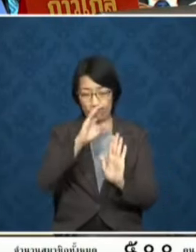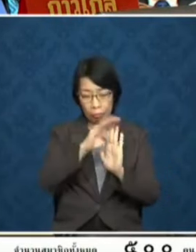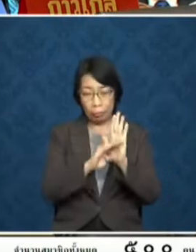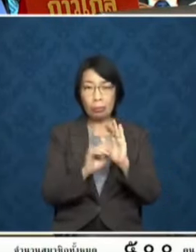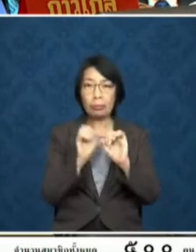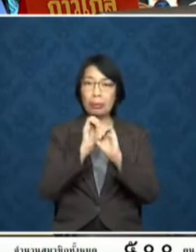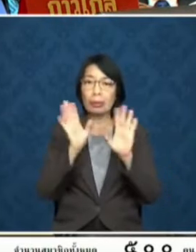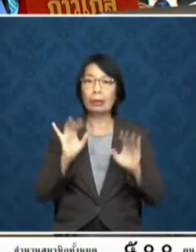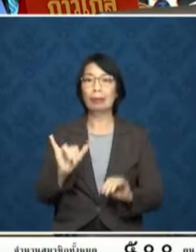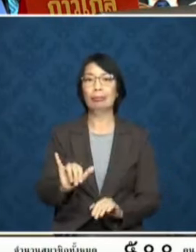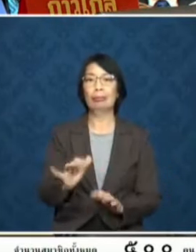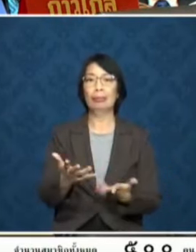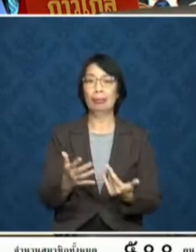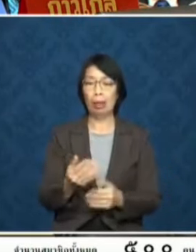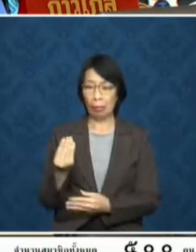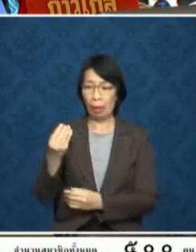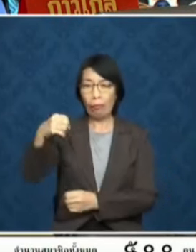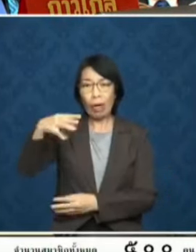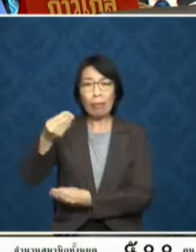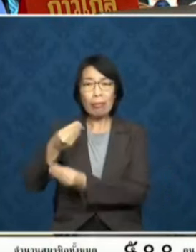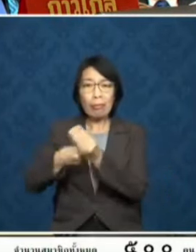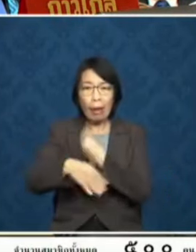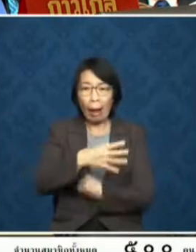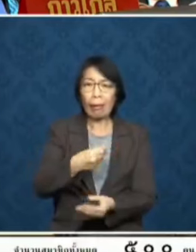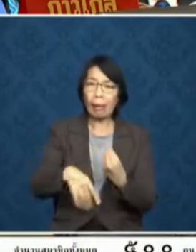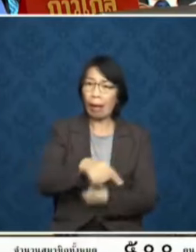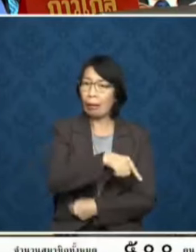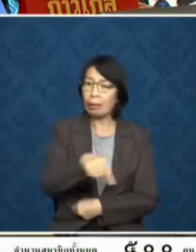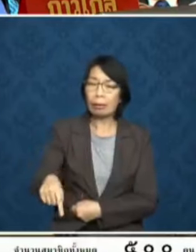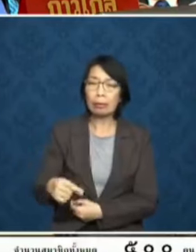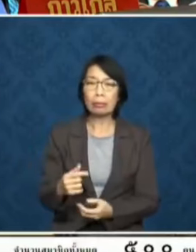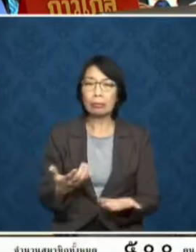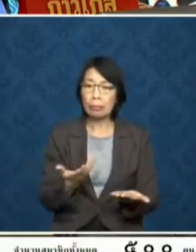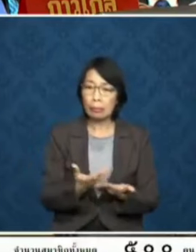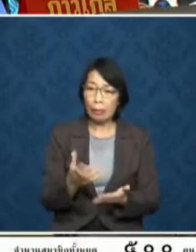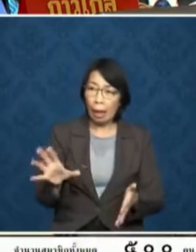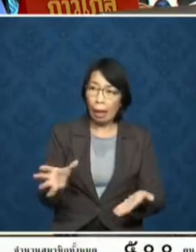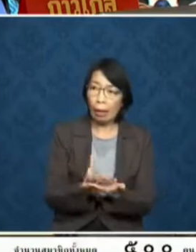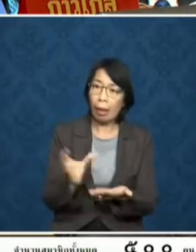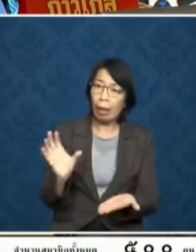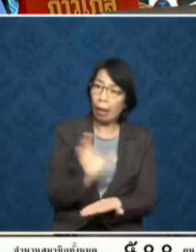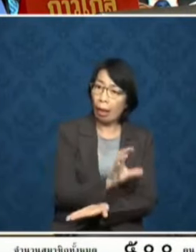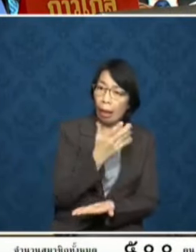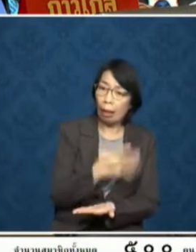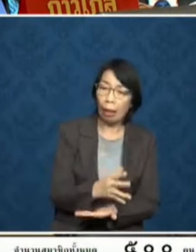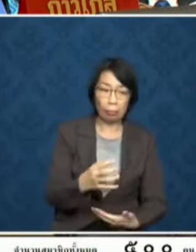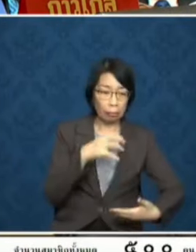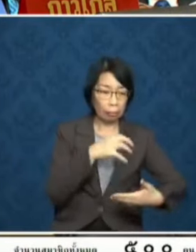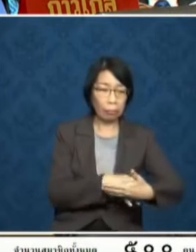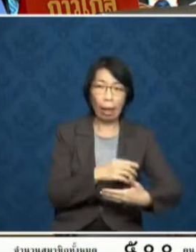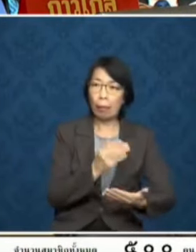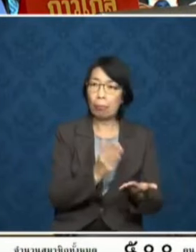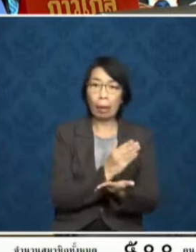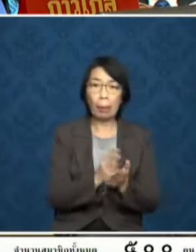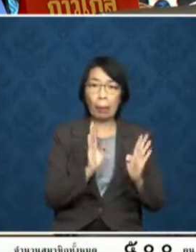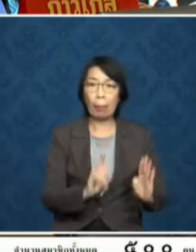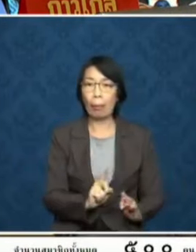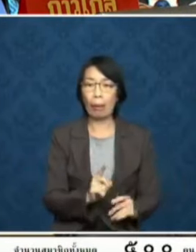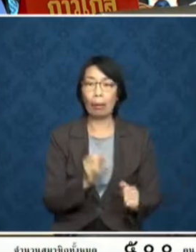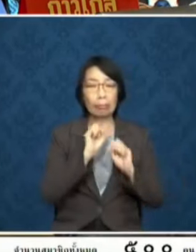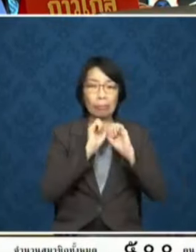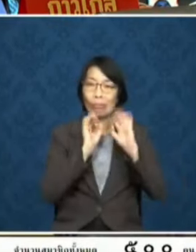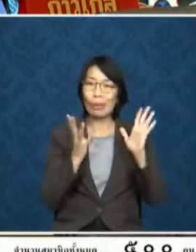ที่เกิดขึ้นจากการซื้อขายไฟฟ้าเนี่ยจะสนับสนุนให้ใครและจะเป็นรายได้ตัวไหนดังนั้น